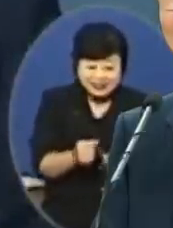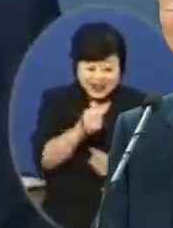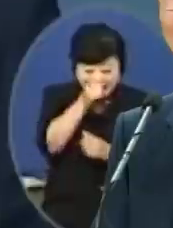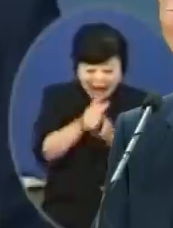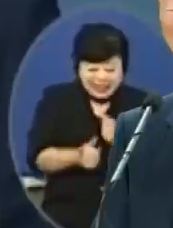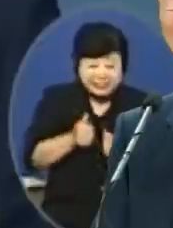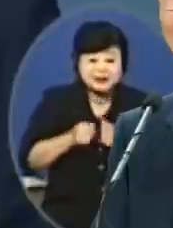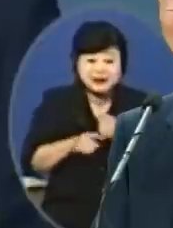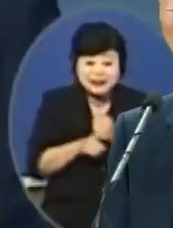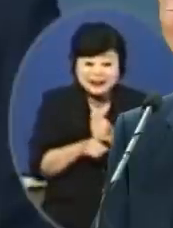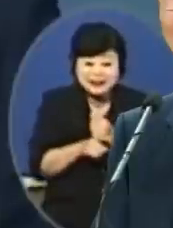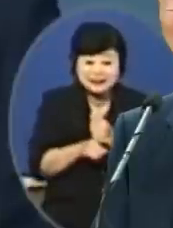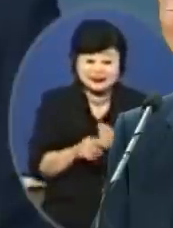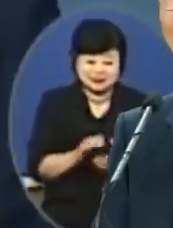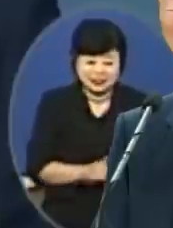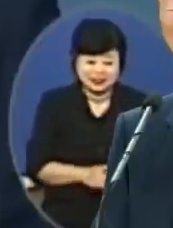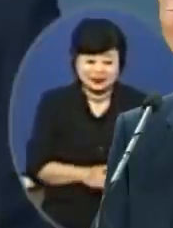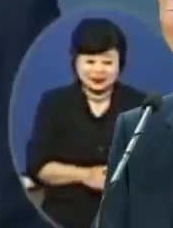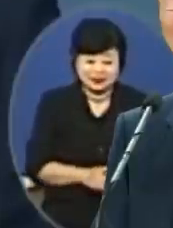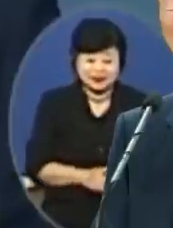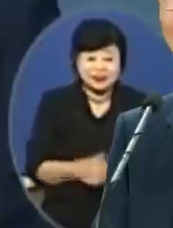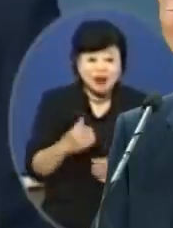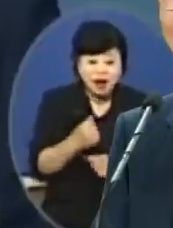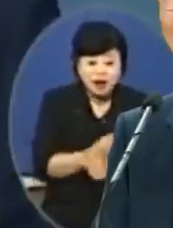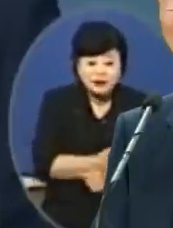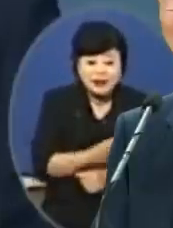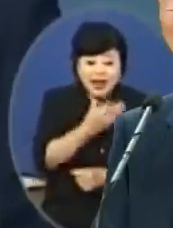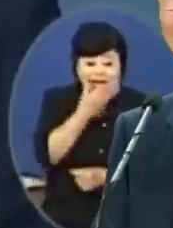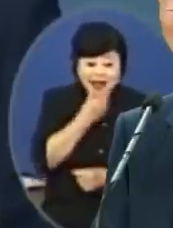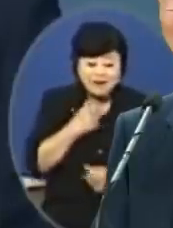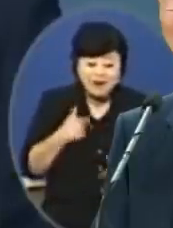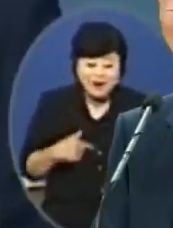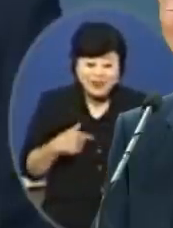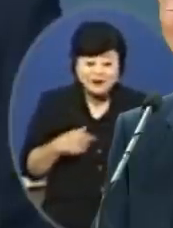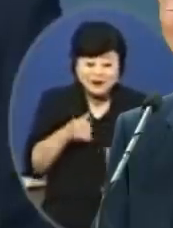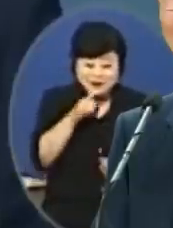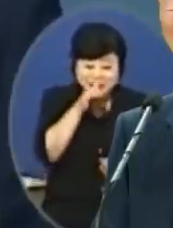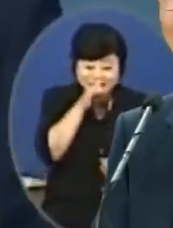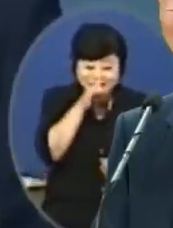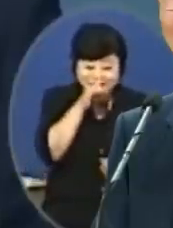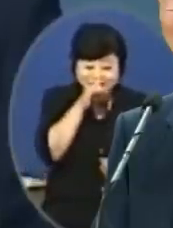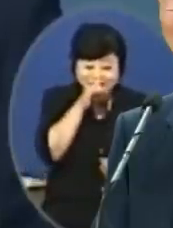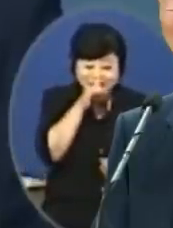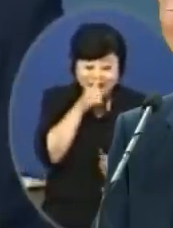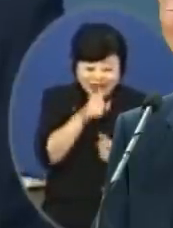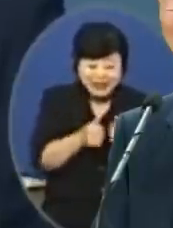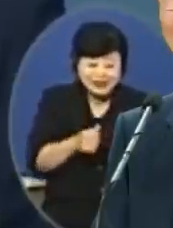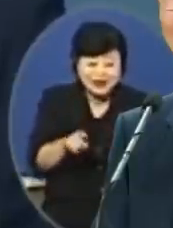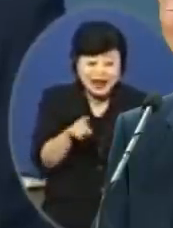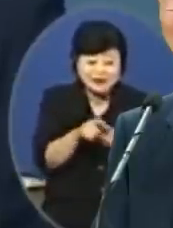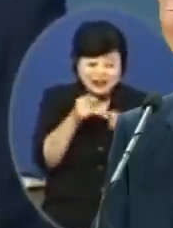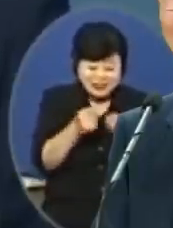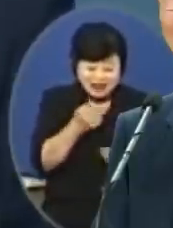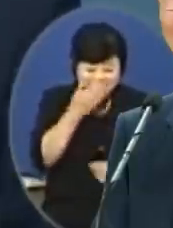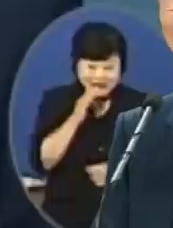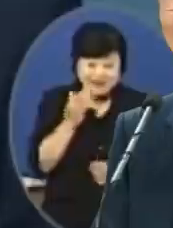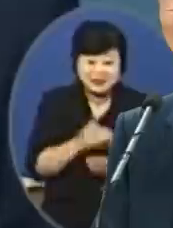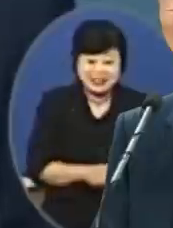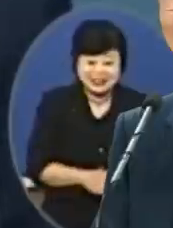뜻인 것입니다. 그렇게 할 때 우리는 엄청난 행복과 기쁨을 갖고 하나님과 더불어 살 수 있는